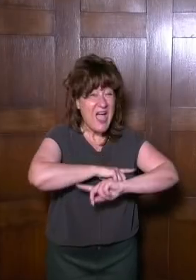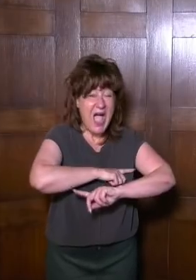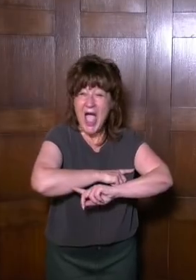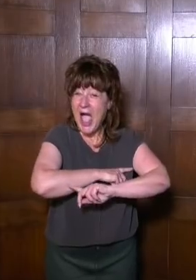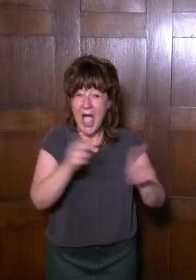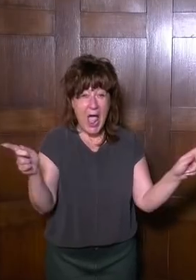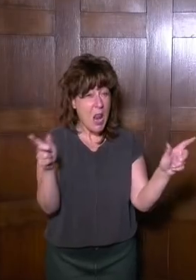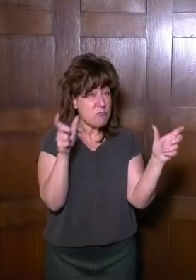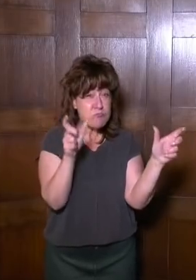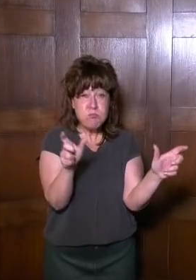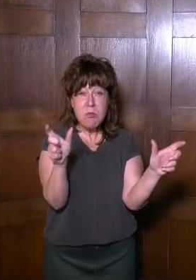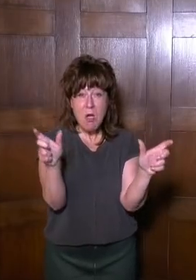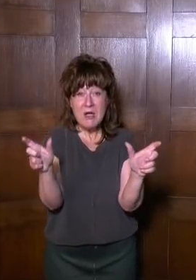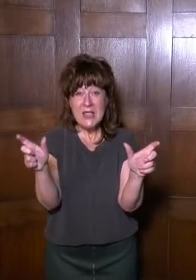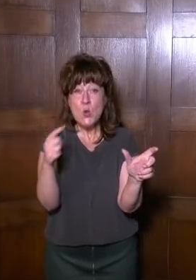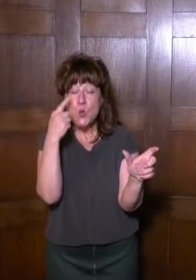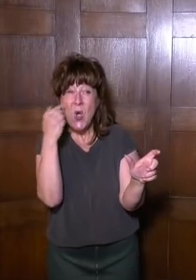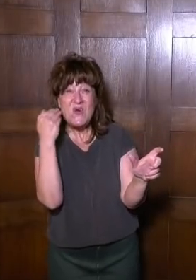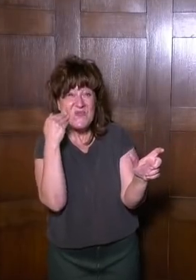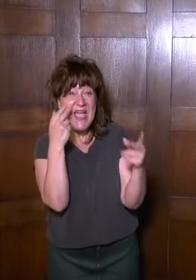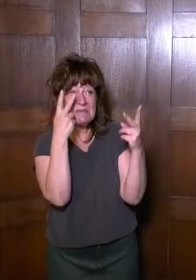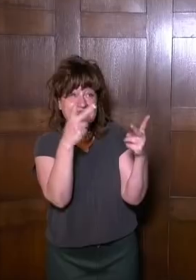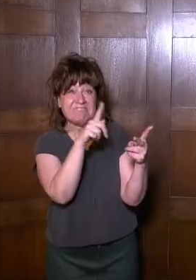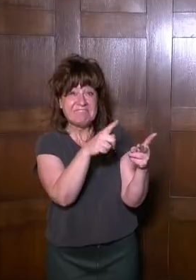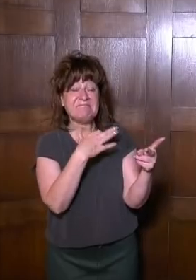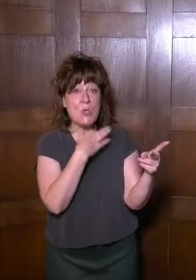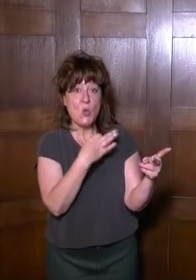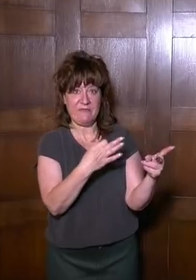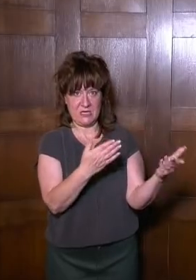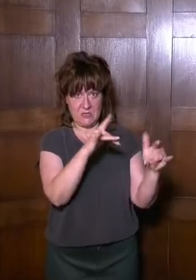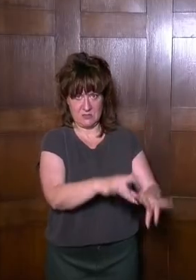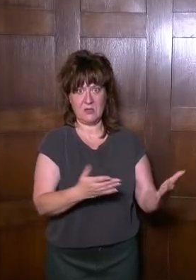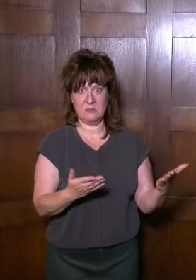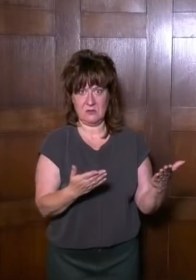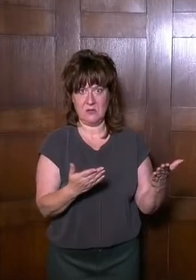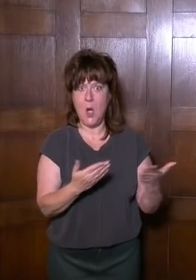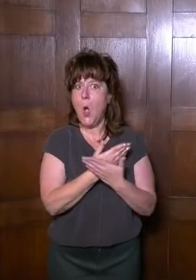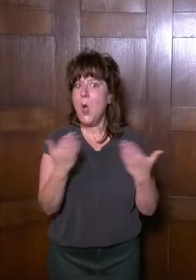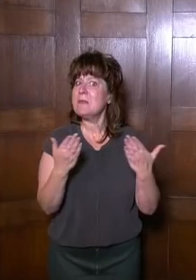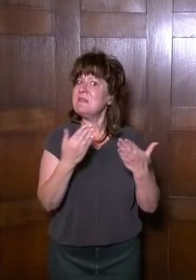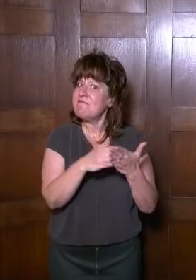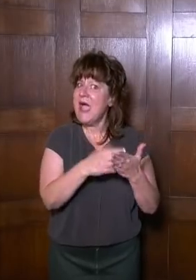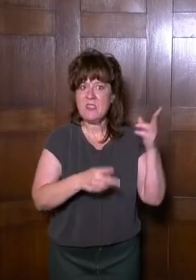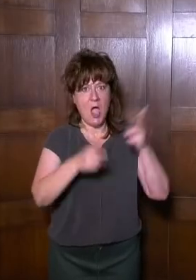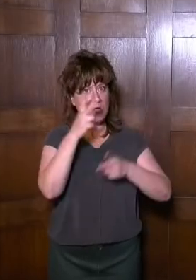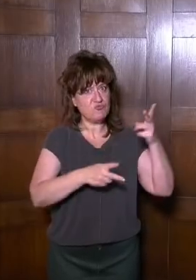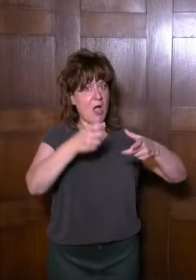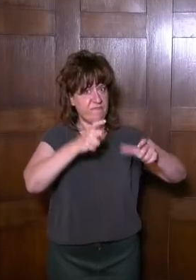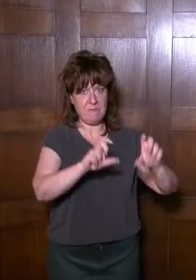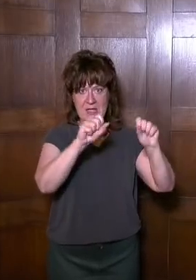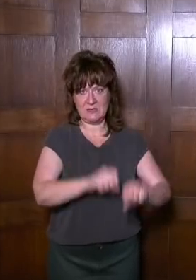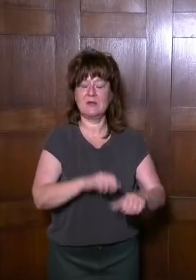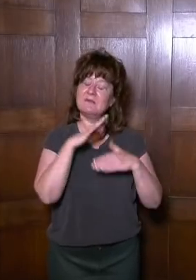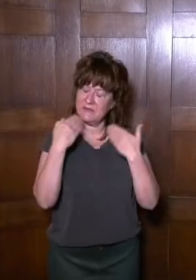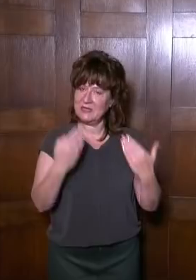sondern die, die es wirklich dringend notwendig haben und ansonsten weitere Schäden möglichst vermeiden.